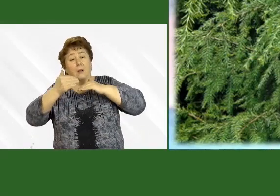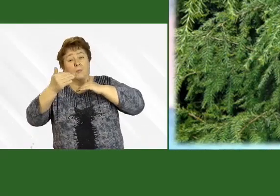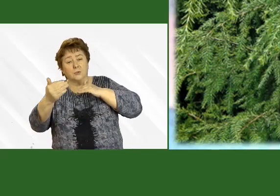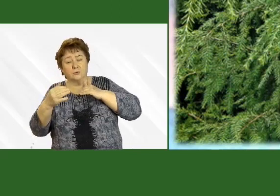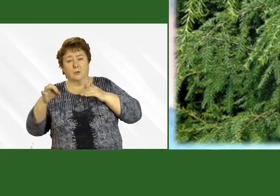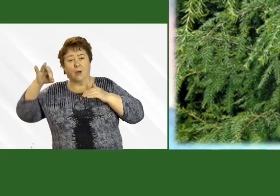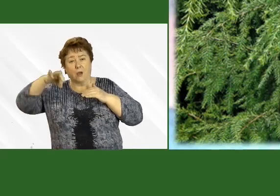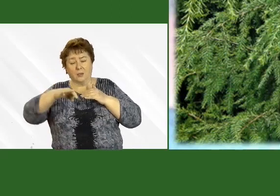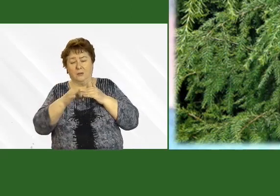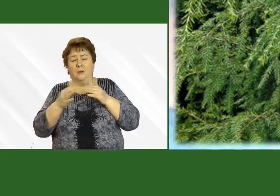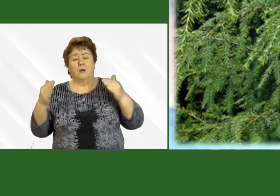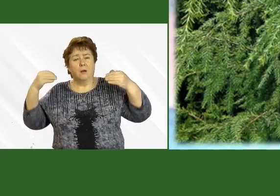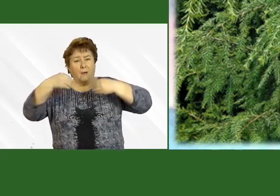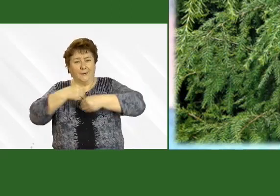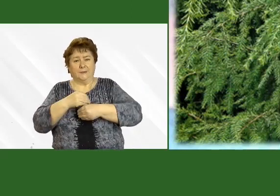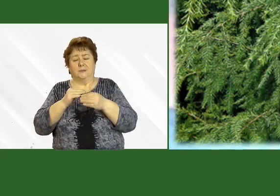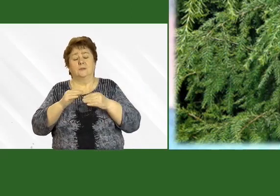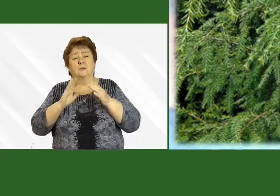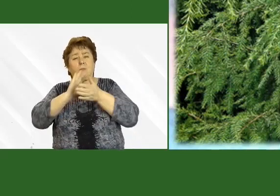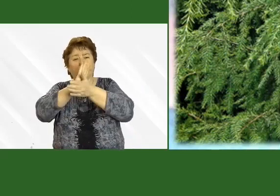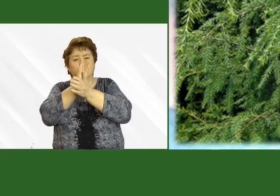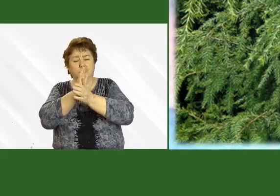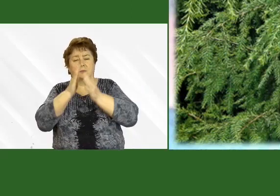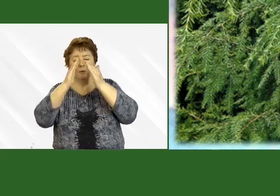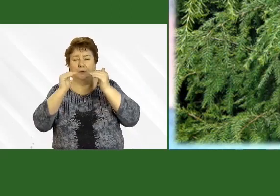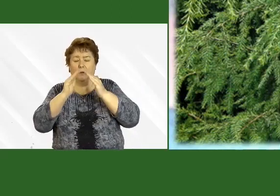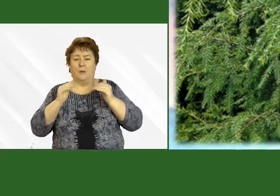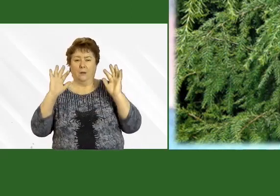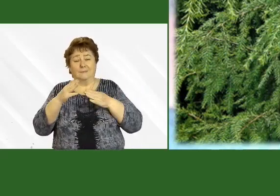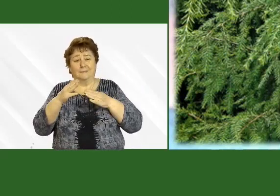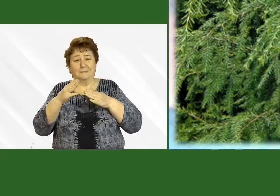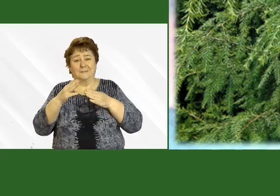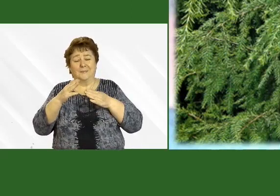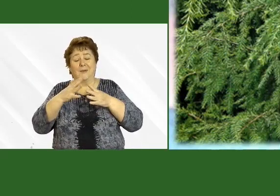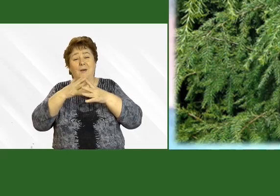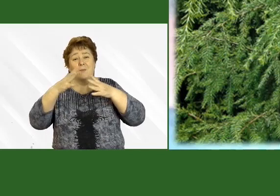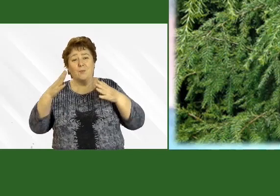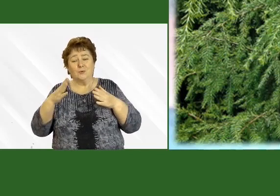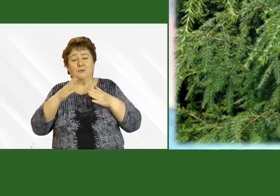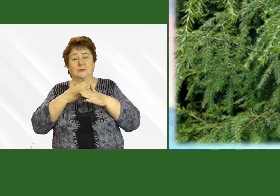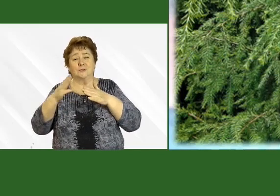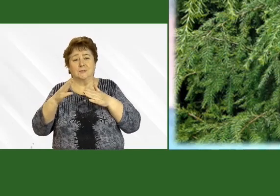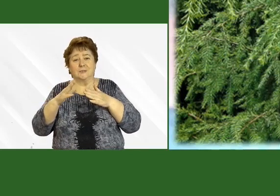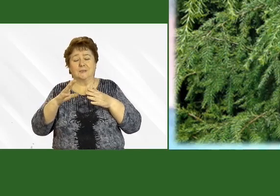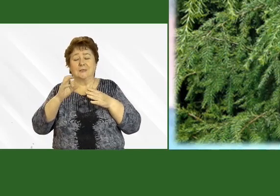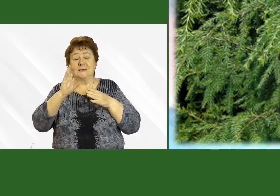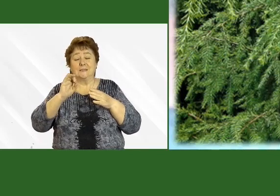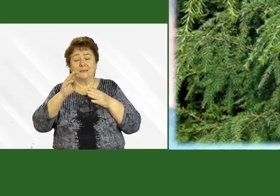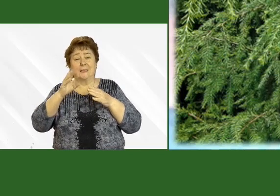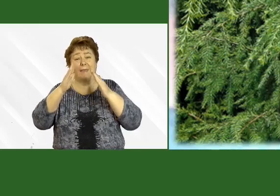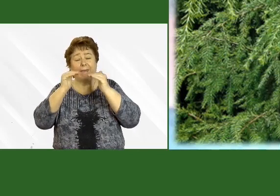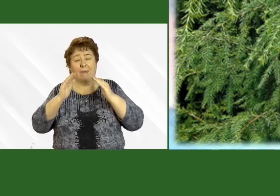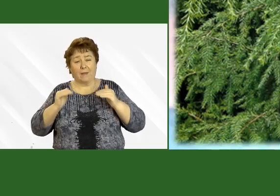к океану одеты густыми хвойными лесами преимущественно из сип финской